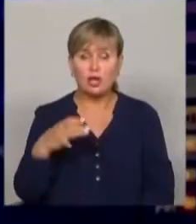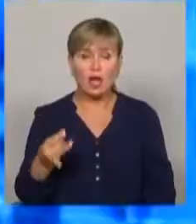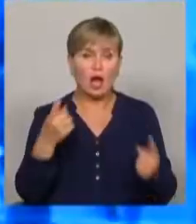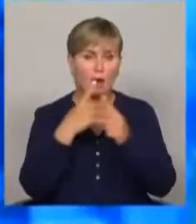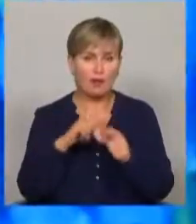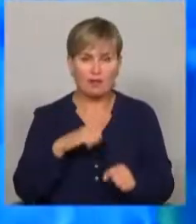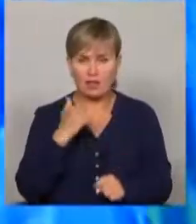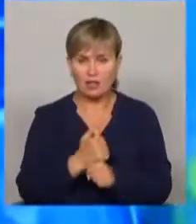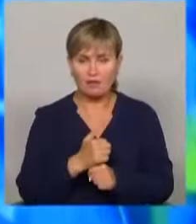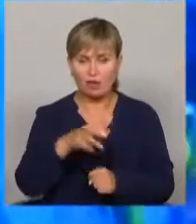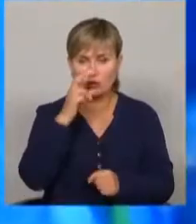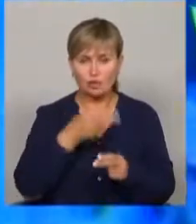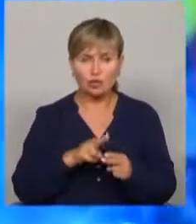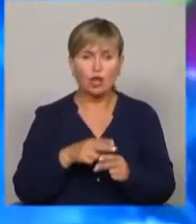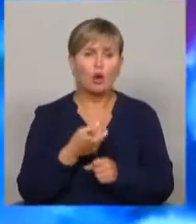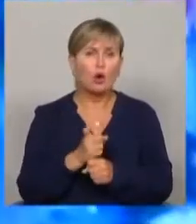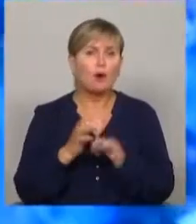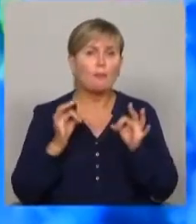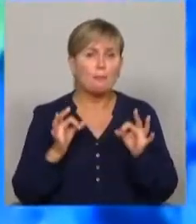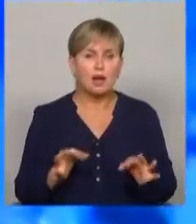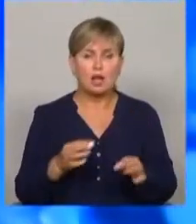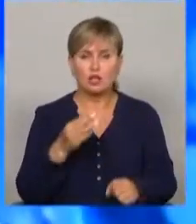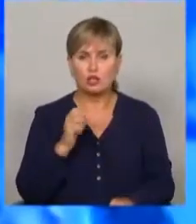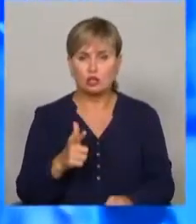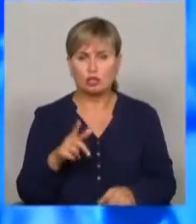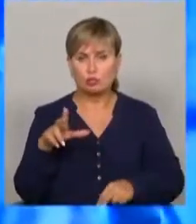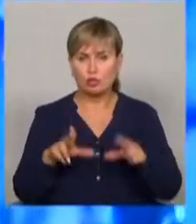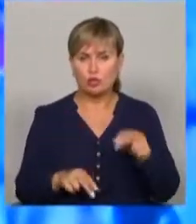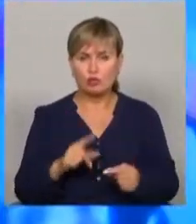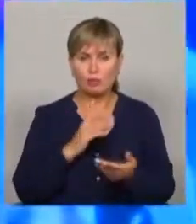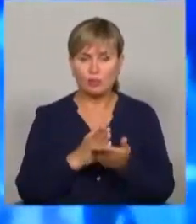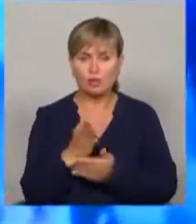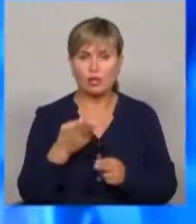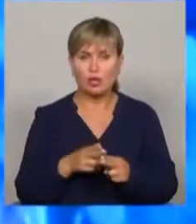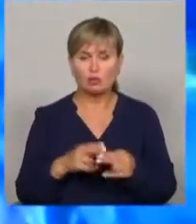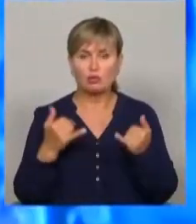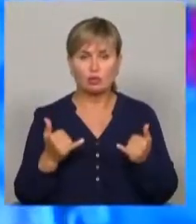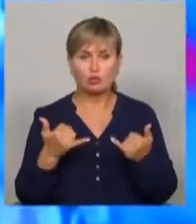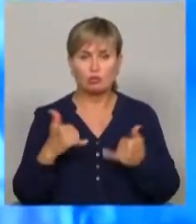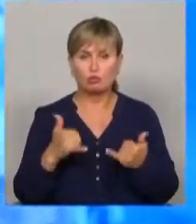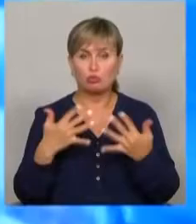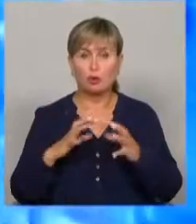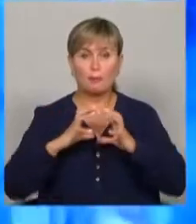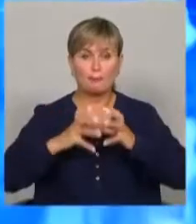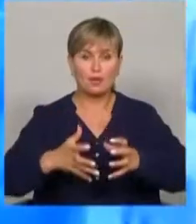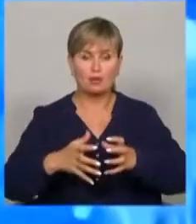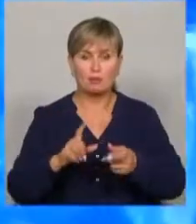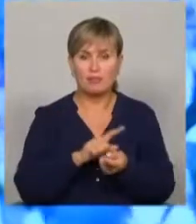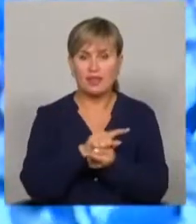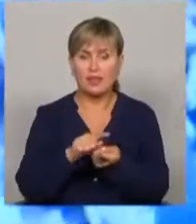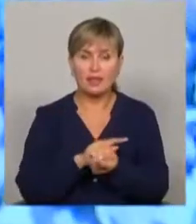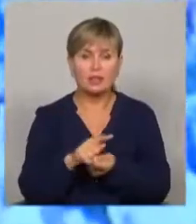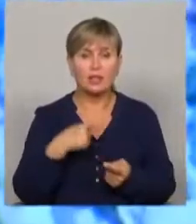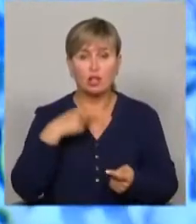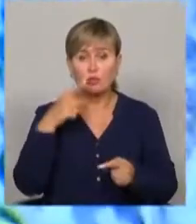главой государства, это очень правильный шаг, учитывая геополитическую ситуацию, которая сейчас происходит на мировой арене. Также, я думаю,